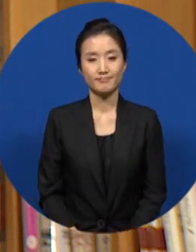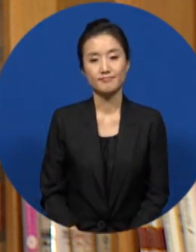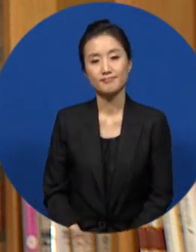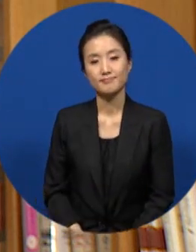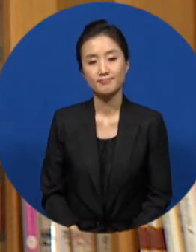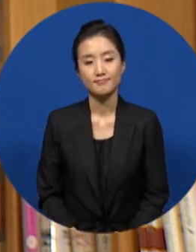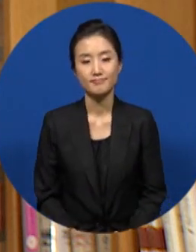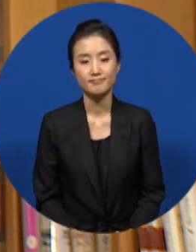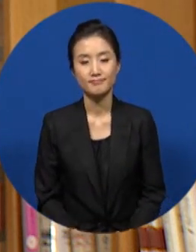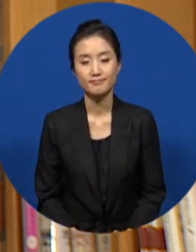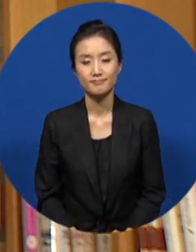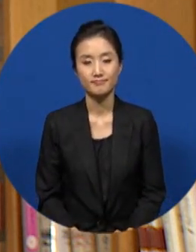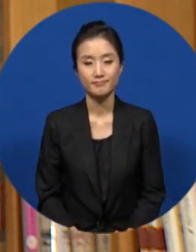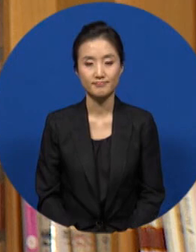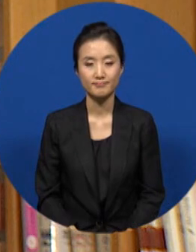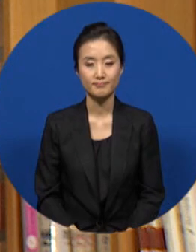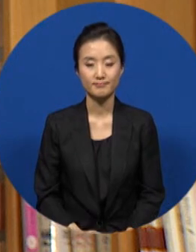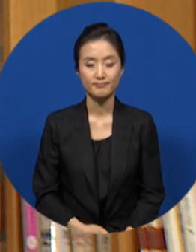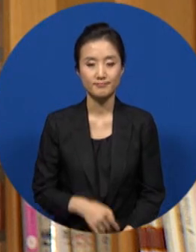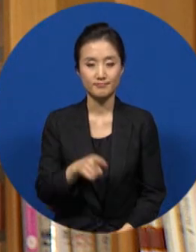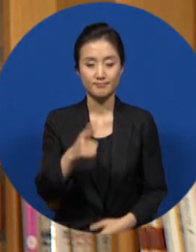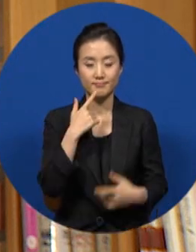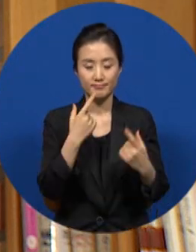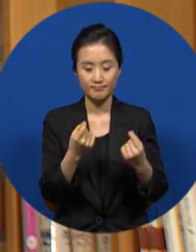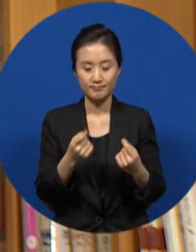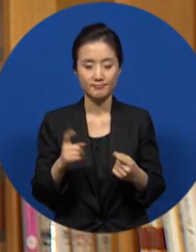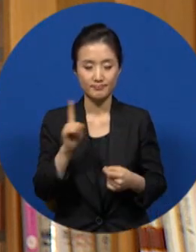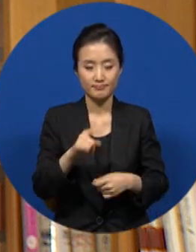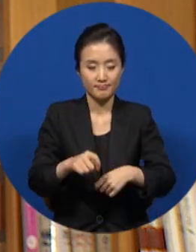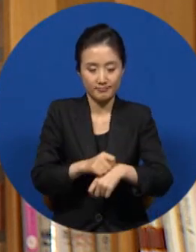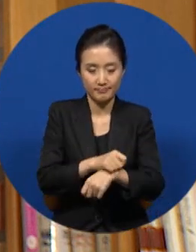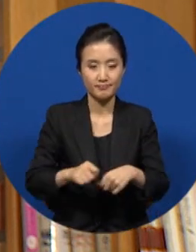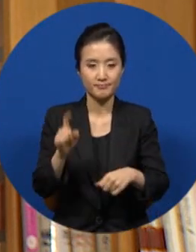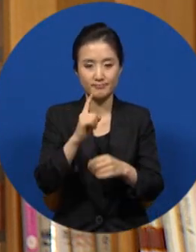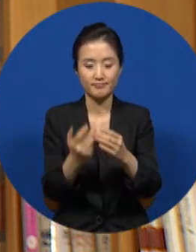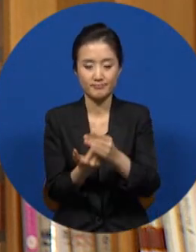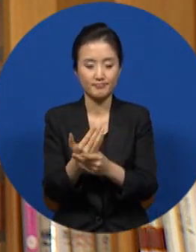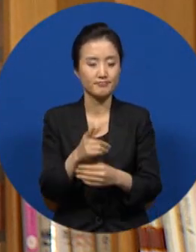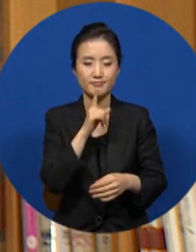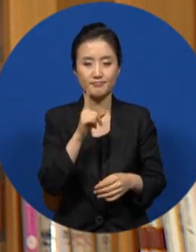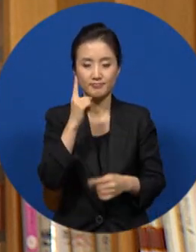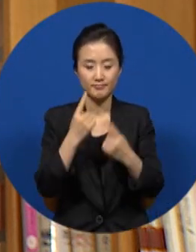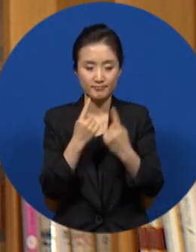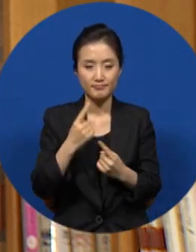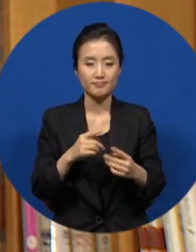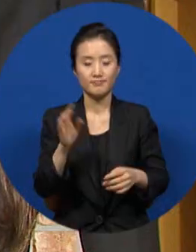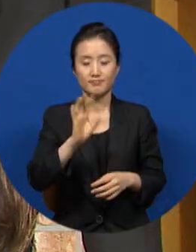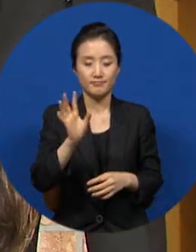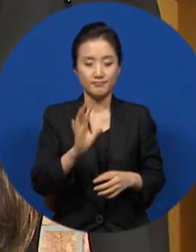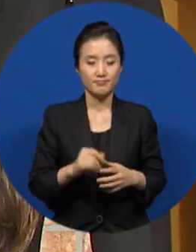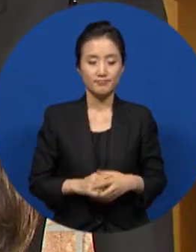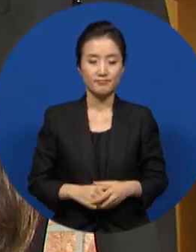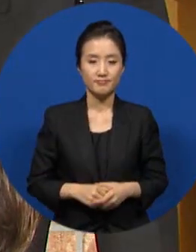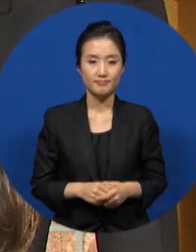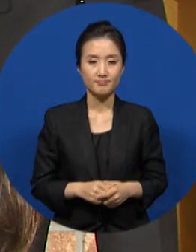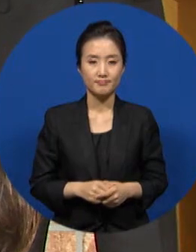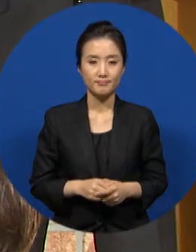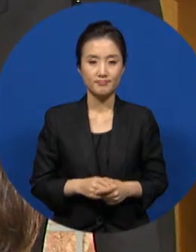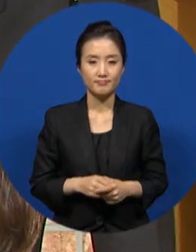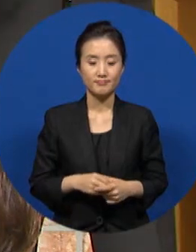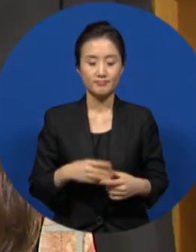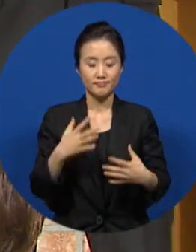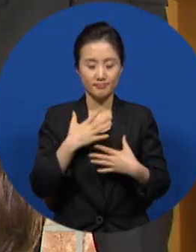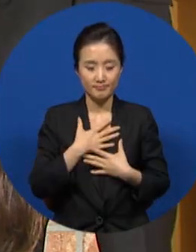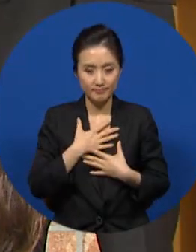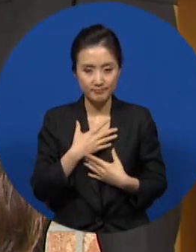이벤트 캘린더가 아니다. 특정한 일이 언제 구체적으로 일어난다 이렇게 되는 게 아니라 말하자면 소정의 잠복 인자 같은 거예요. 우리가 보면 그 혈압이 높으신